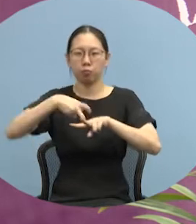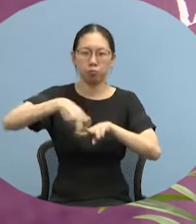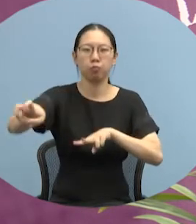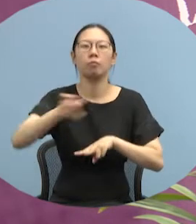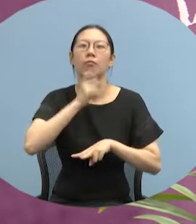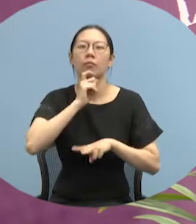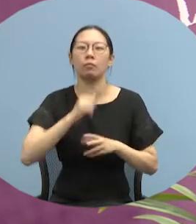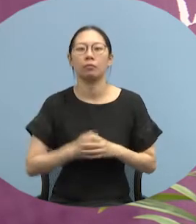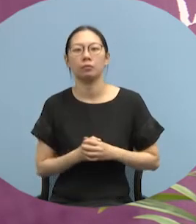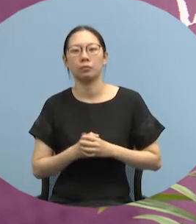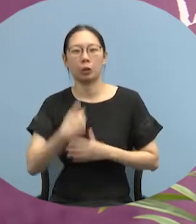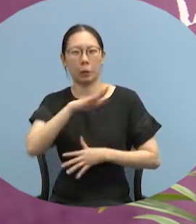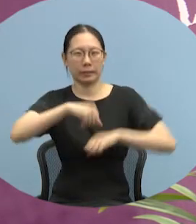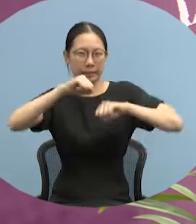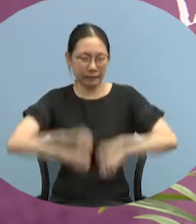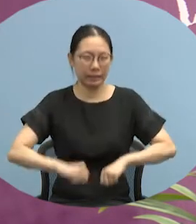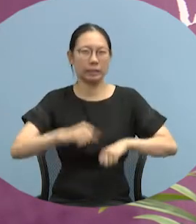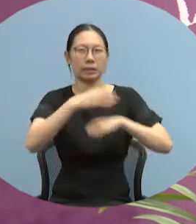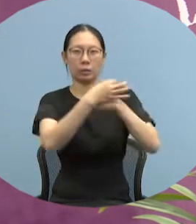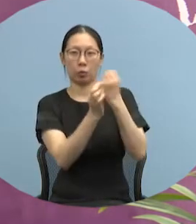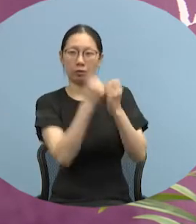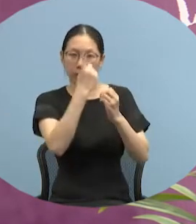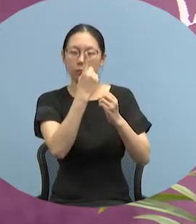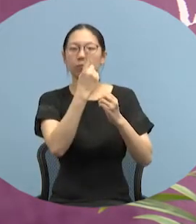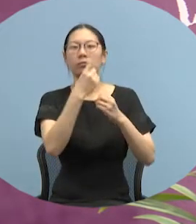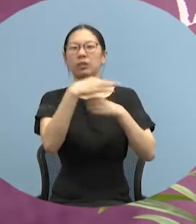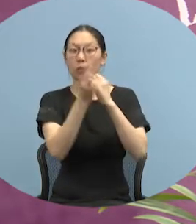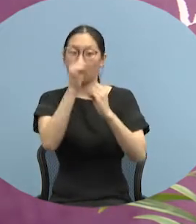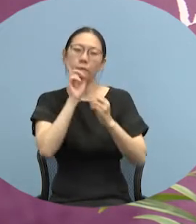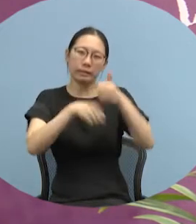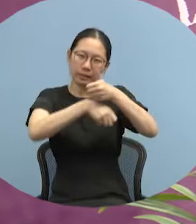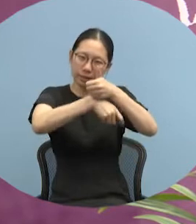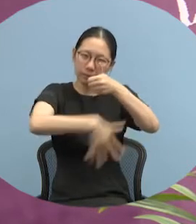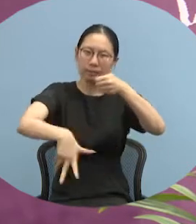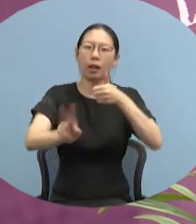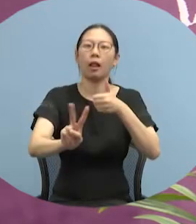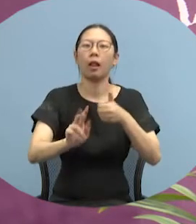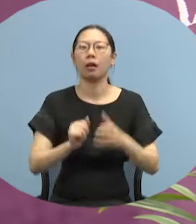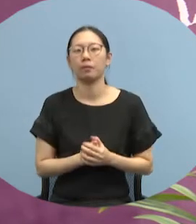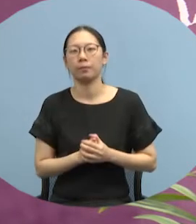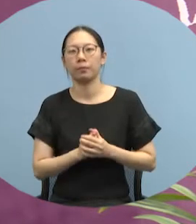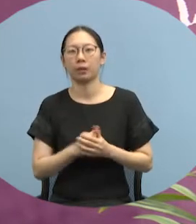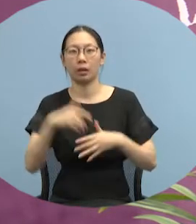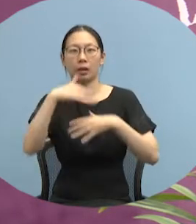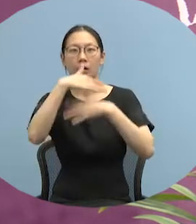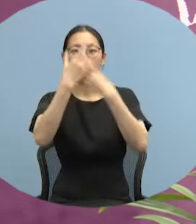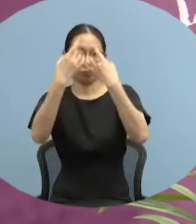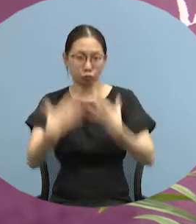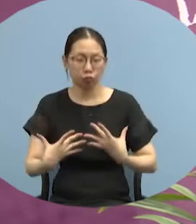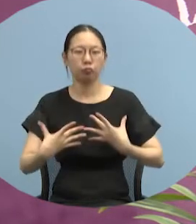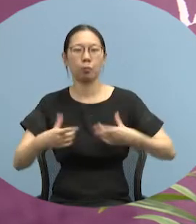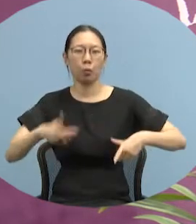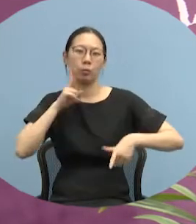持一國為本、一國為根，這個兩制肯定會枝繁葉